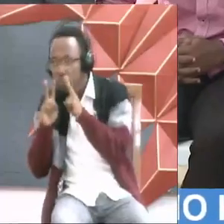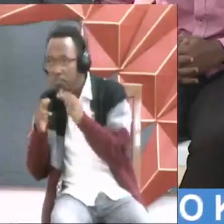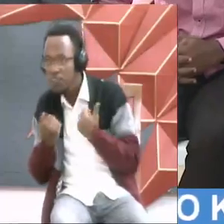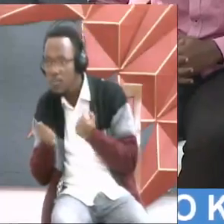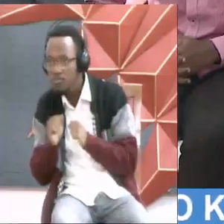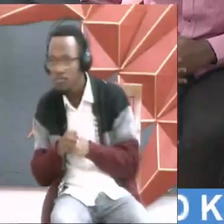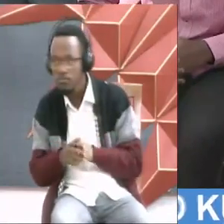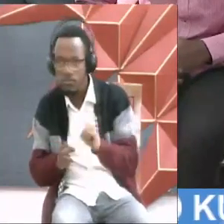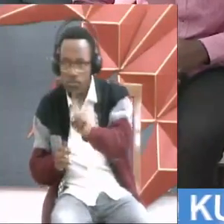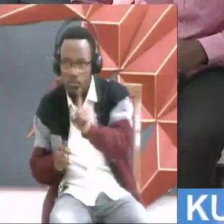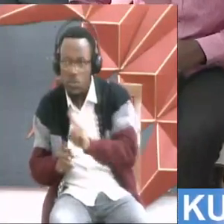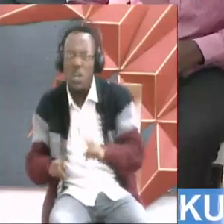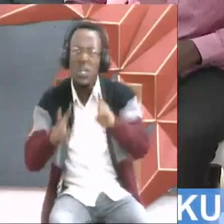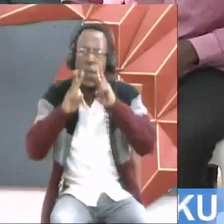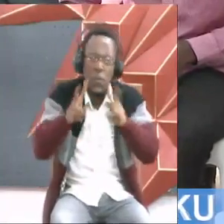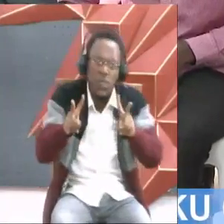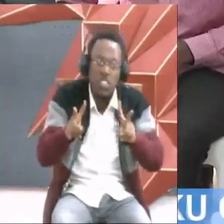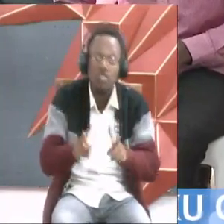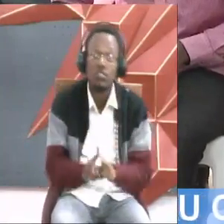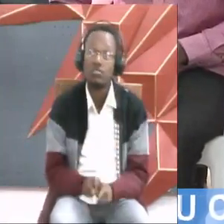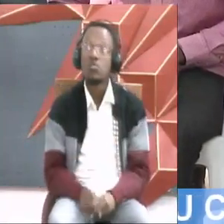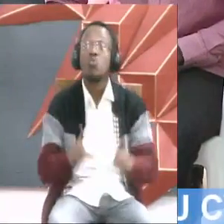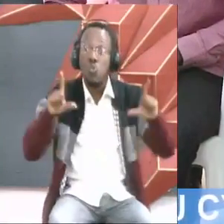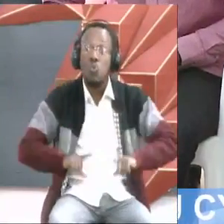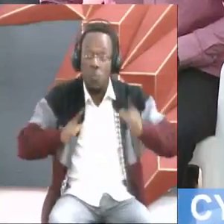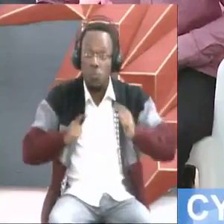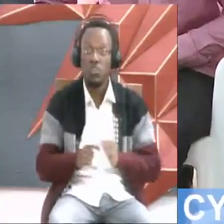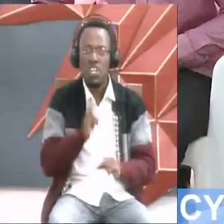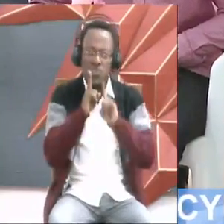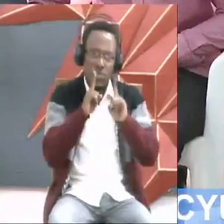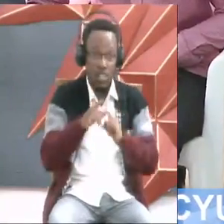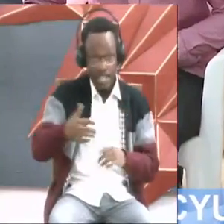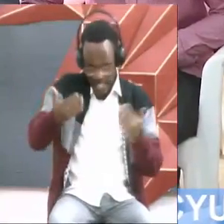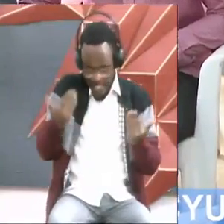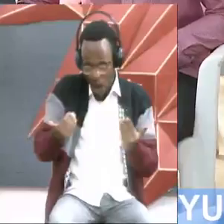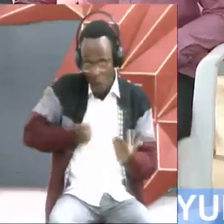niba umugeni ategeza kugira urukundo si urukundo avuga